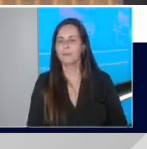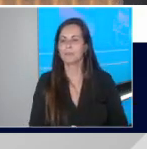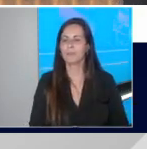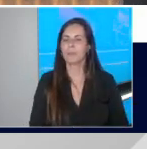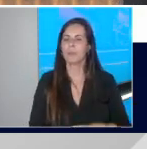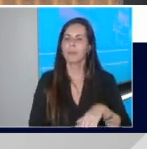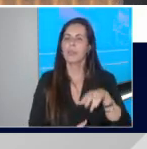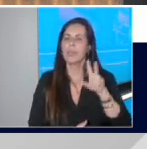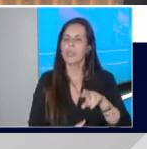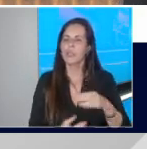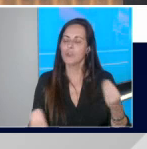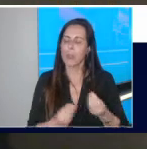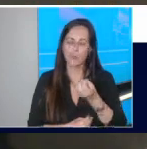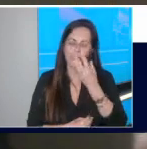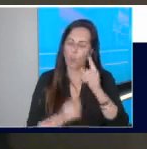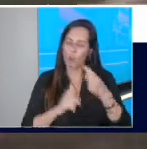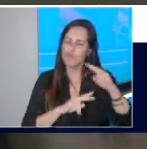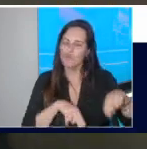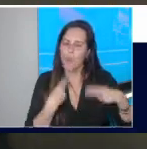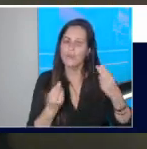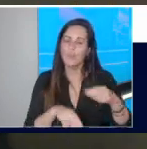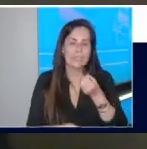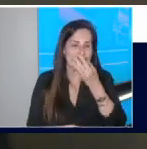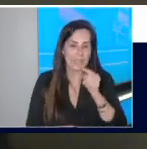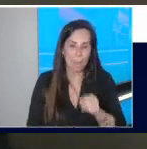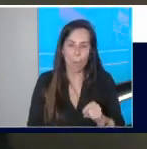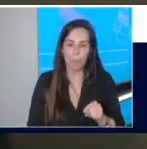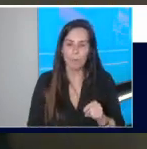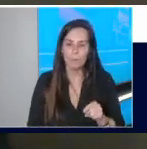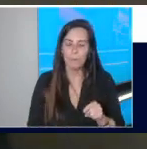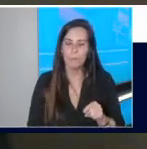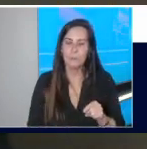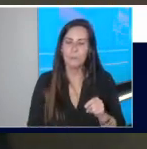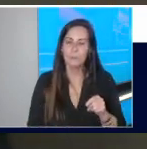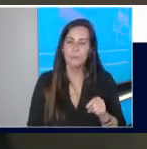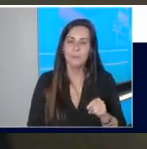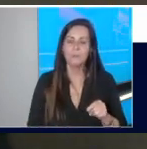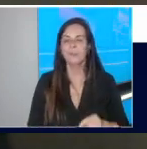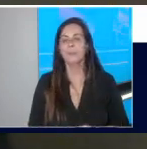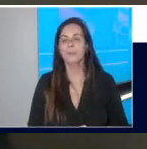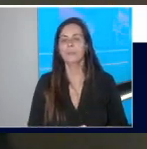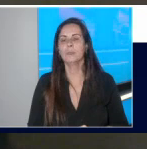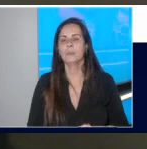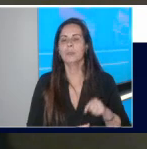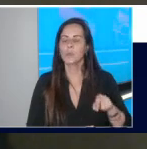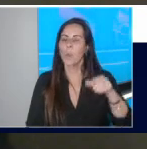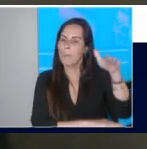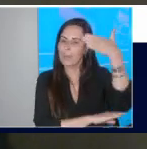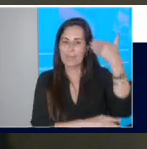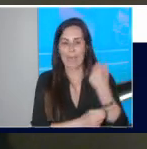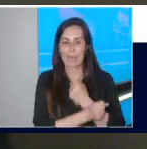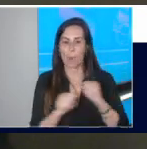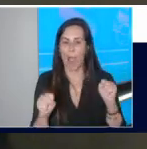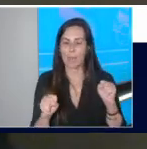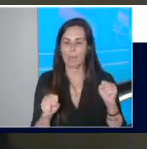כי יש איזשהו מסלול בסינגפור שחוזר על עצמו. סינגפור היא על הנייר, ואולי אפילו לא רק על הנייר, היא מדינה